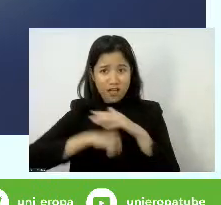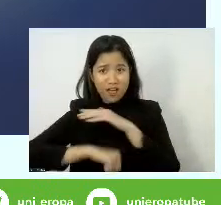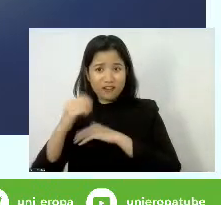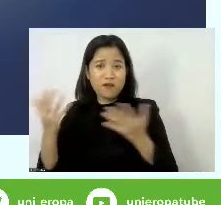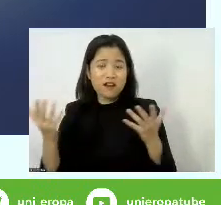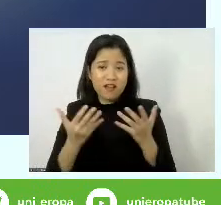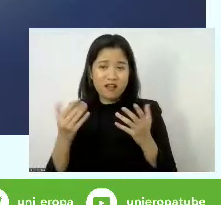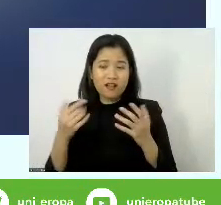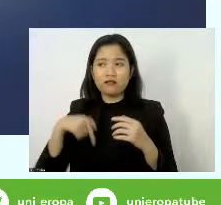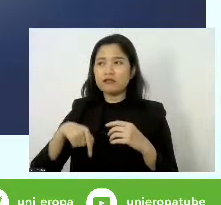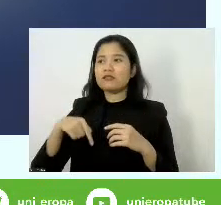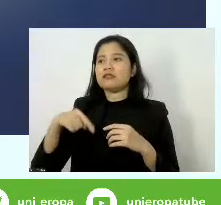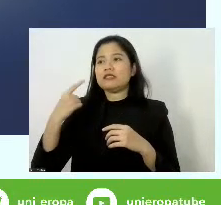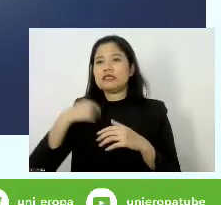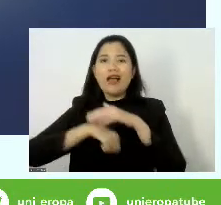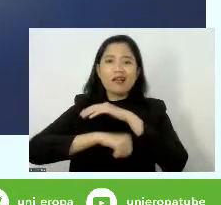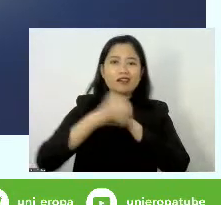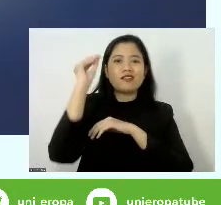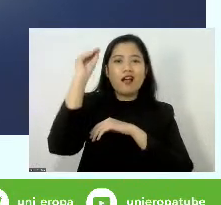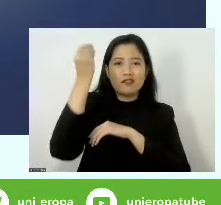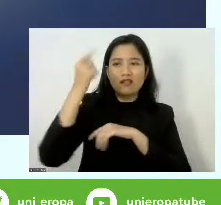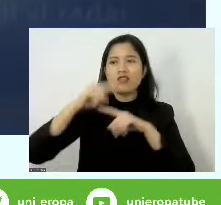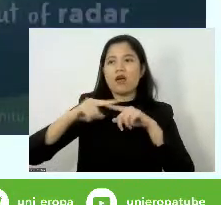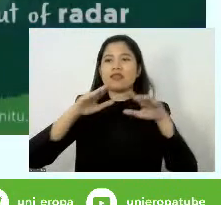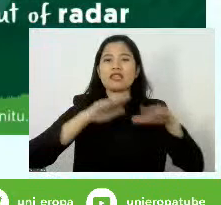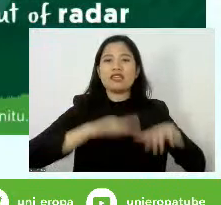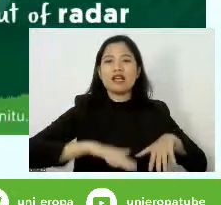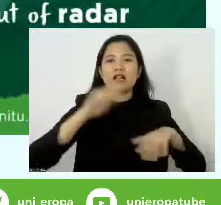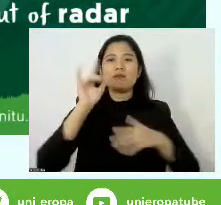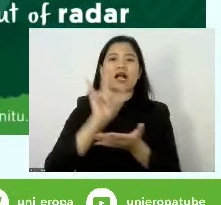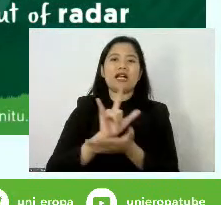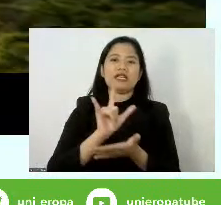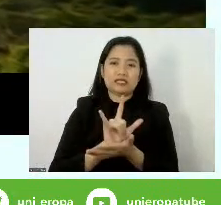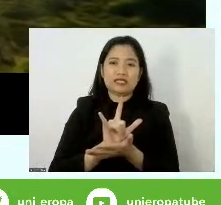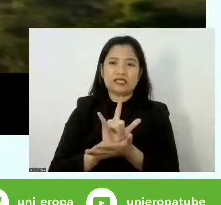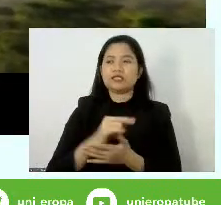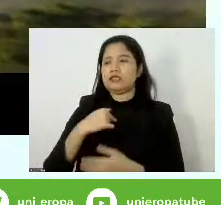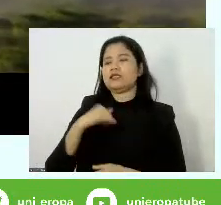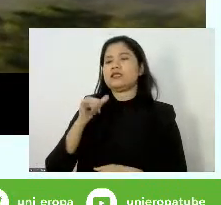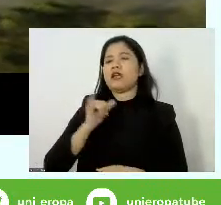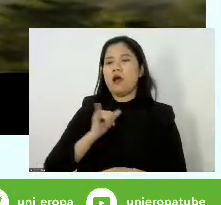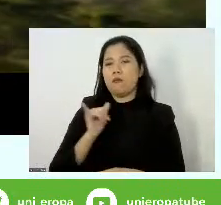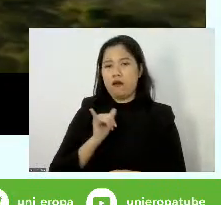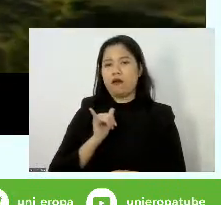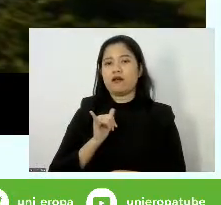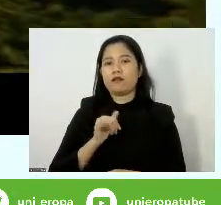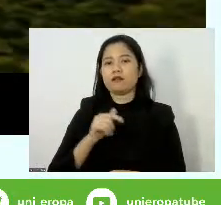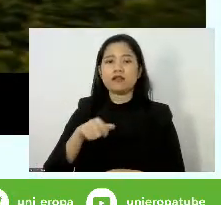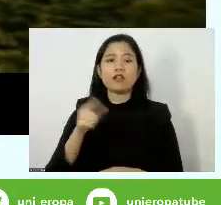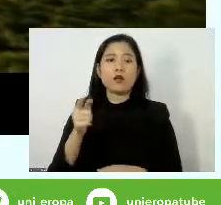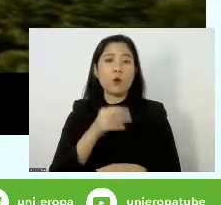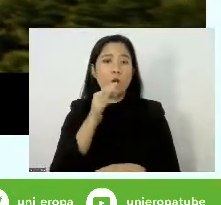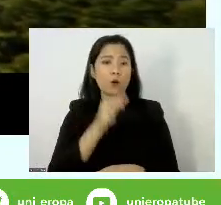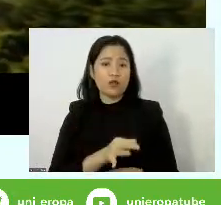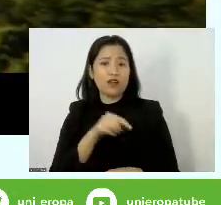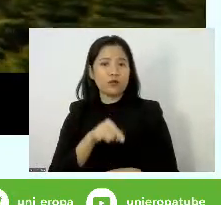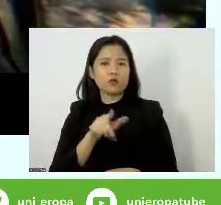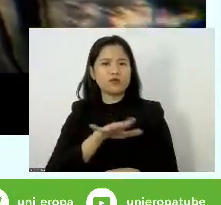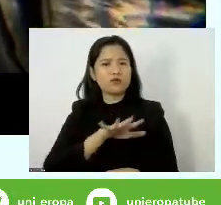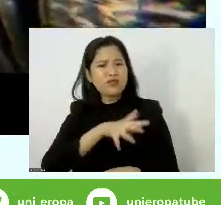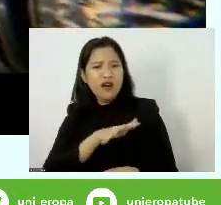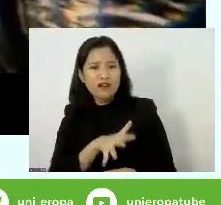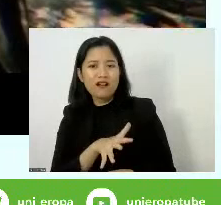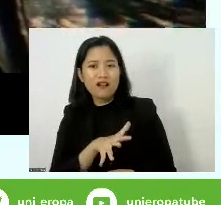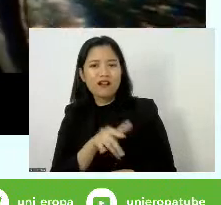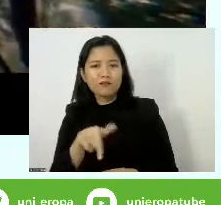Jakarta tapi tinggal di Bekasi ya Sama aku juga gitu Yang mana sebenarnya relatif kota udah sangat jarang ya